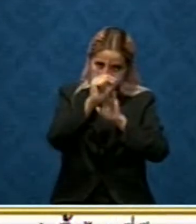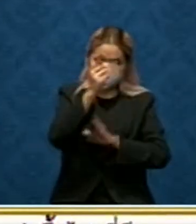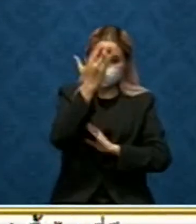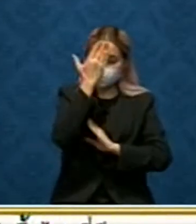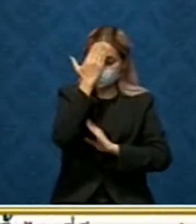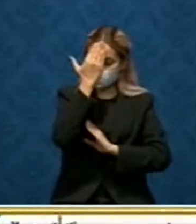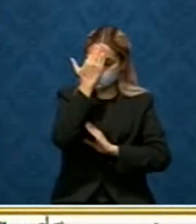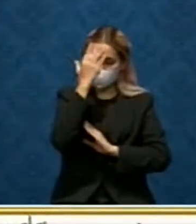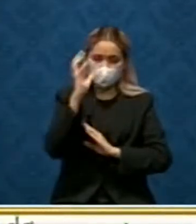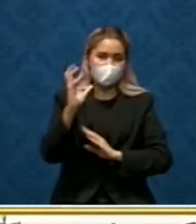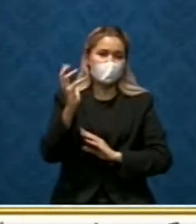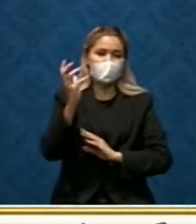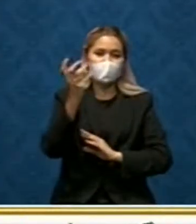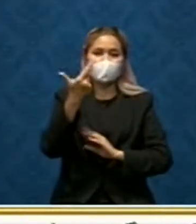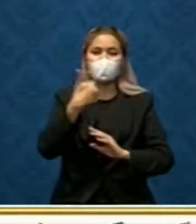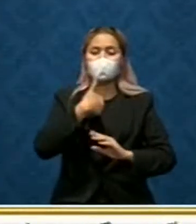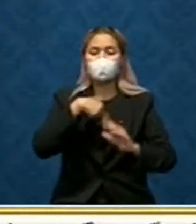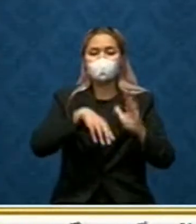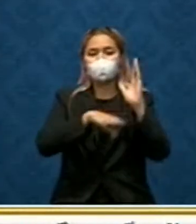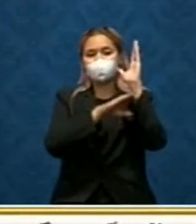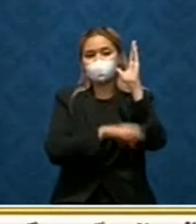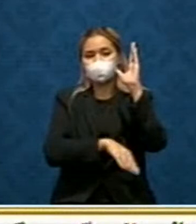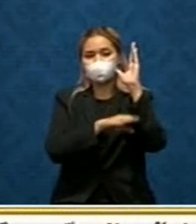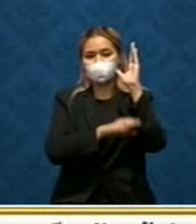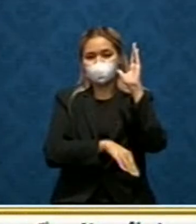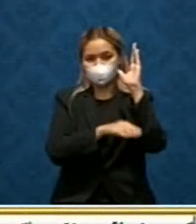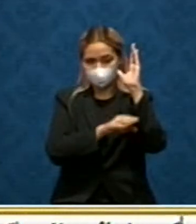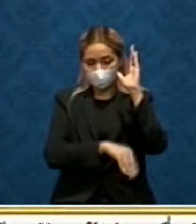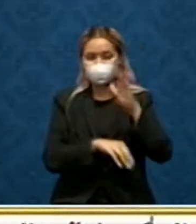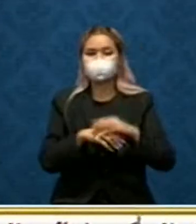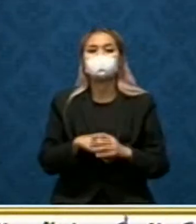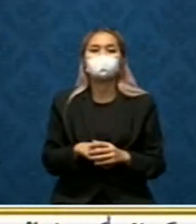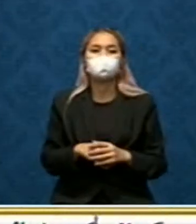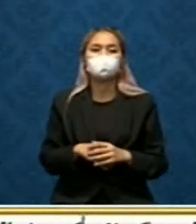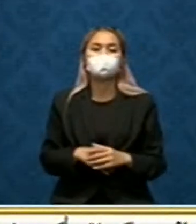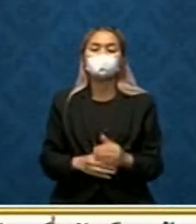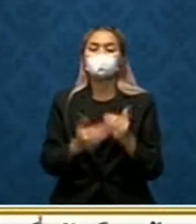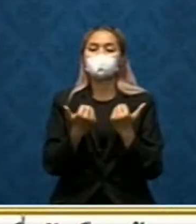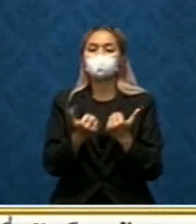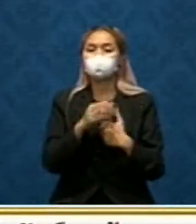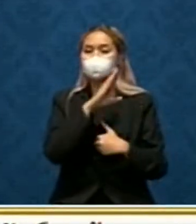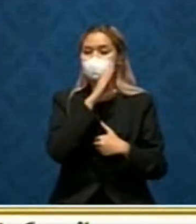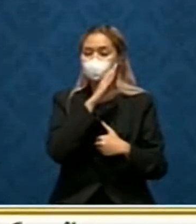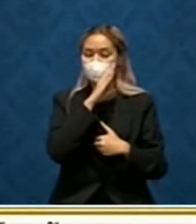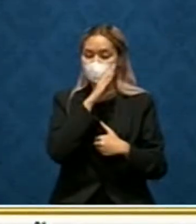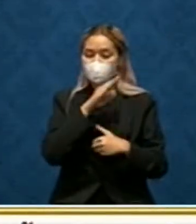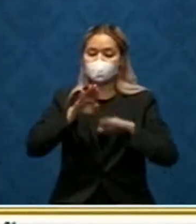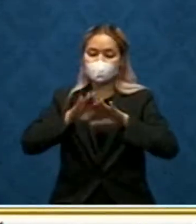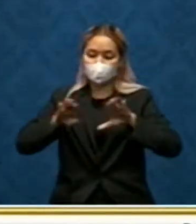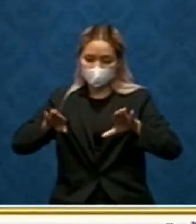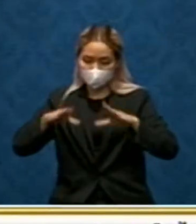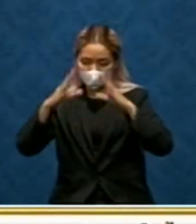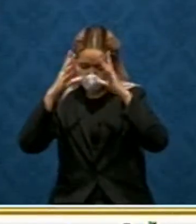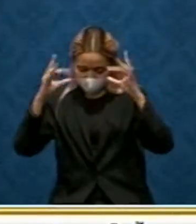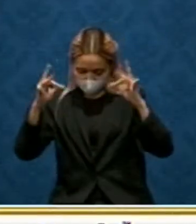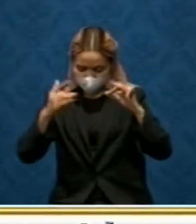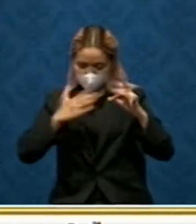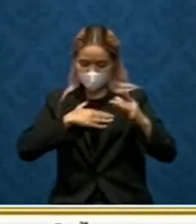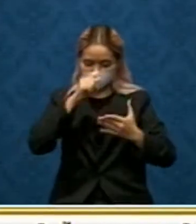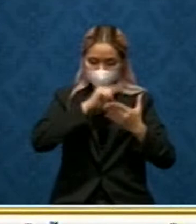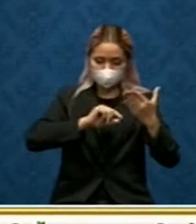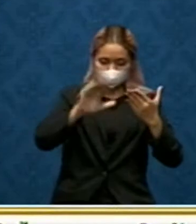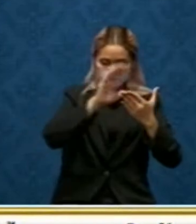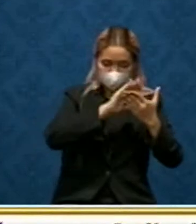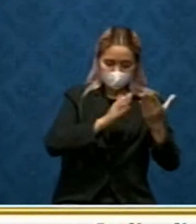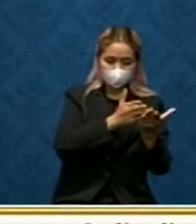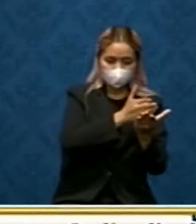ะแล้วของเราอยู่ระดับนี้นะพอ นั้ วัี้ ถ้าจบเด็เวยนาม กัเดเรามาวัดกันนะ ทุกๆ